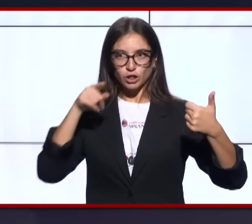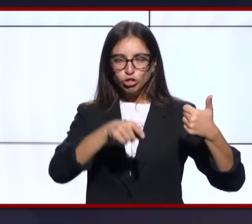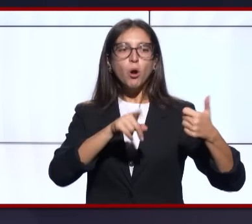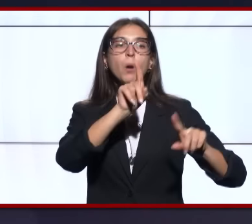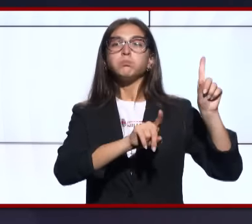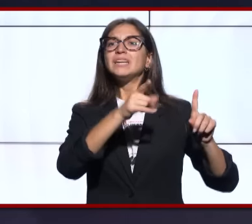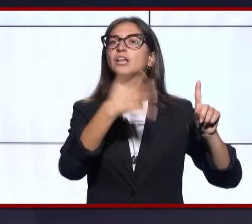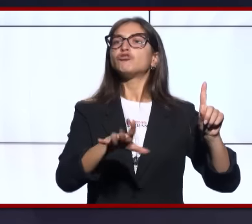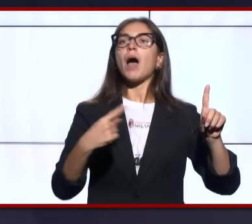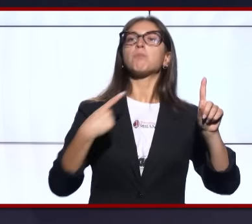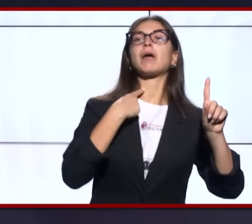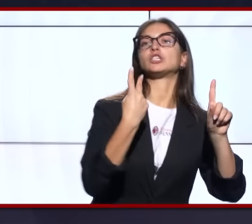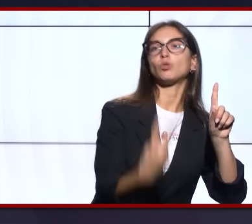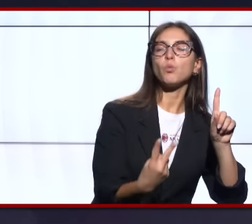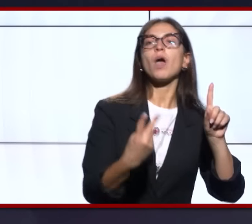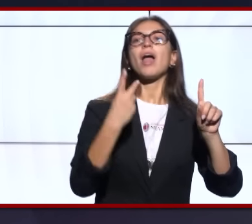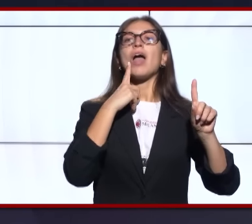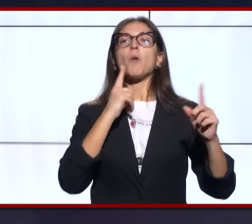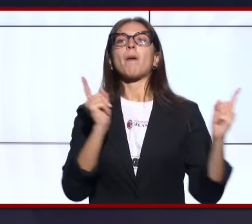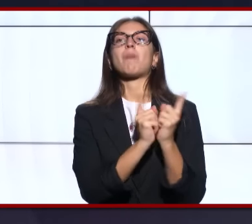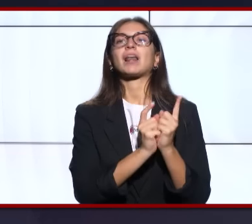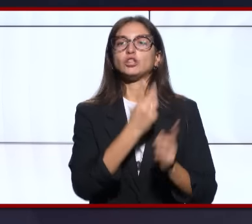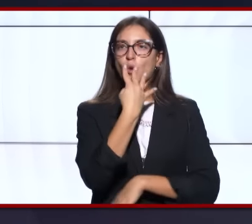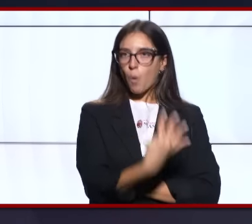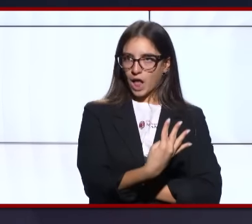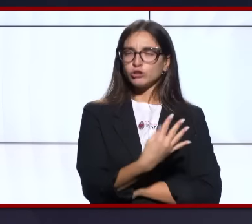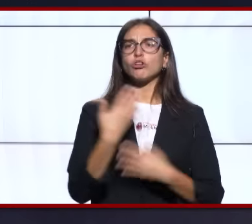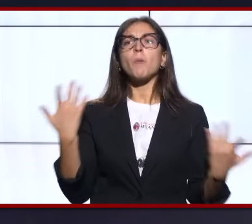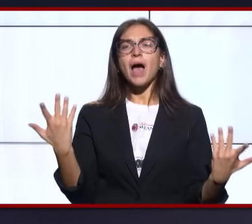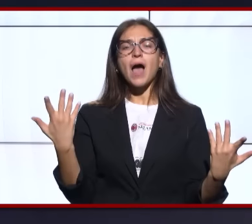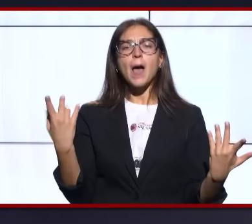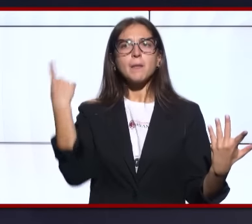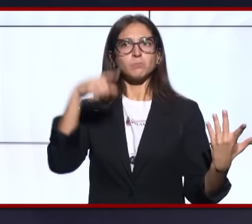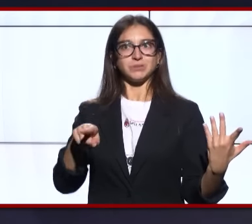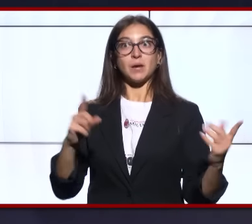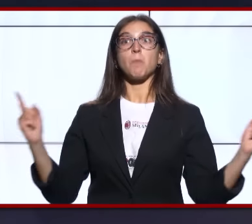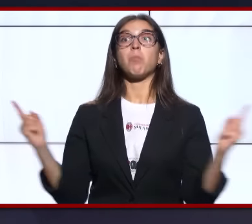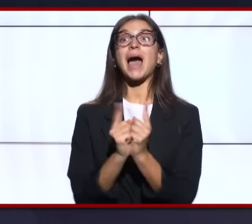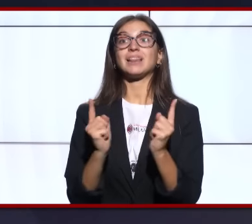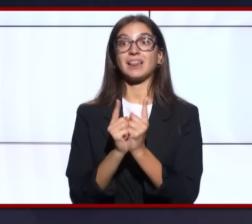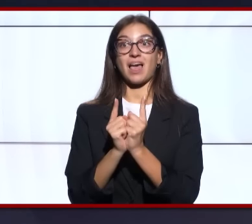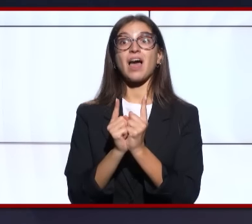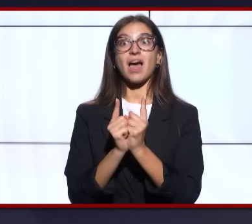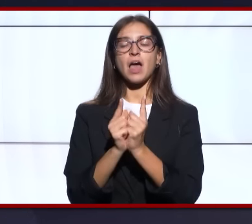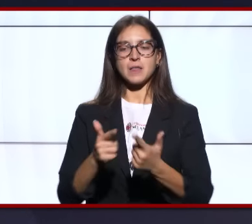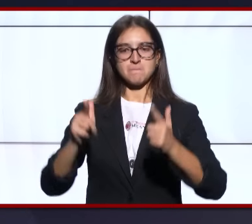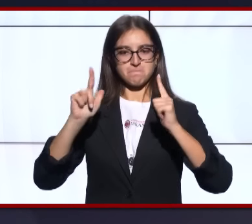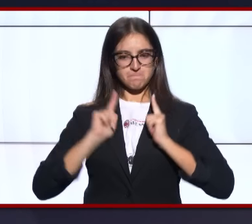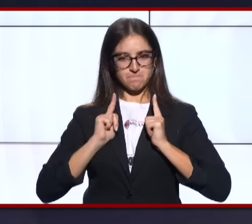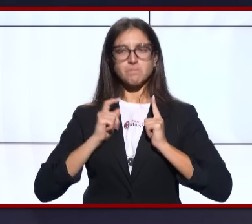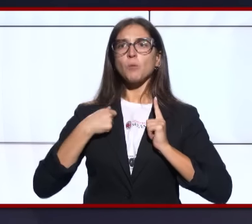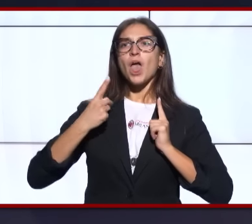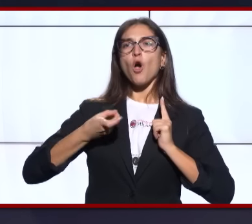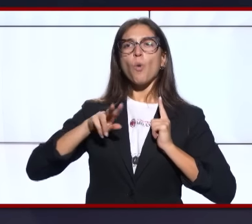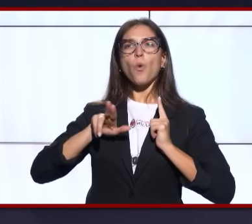pareggiate Quattro Eh però la partita col Napoli è stata quella che ci ha fatto capire Gullit eccetera la